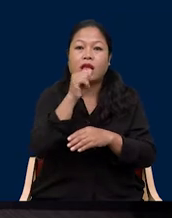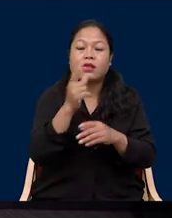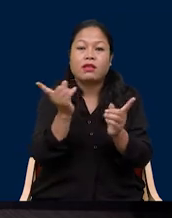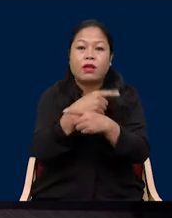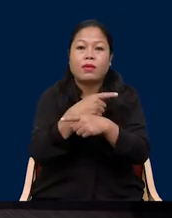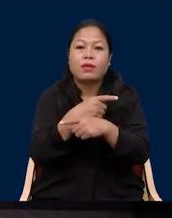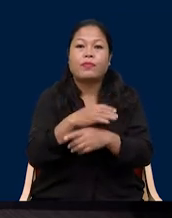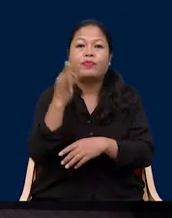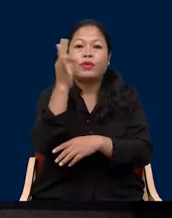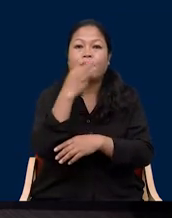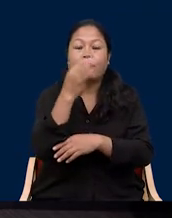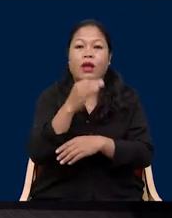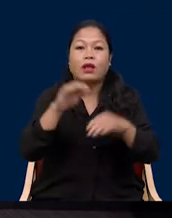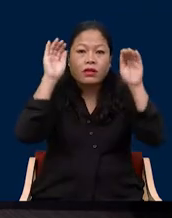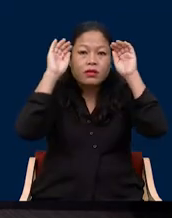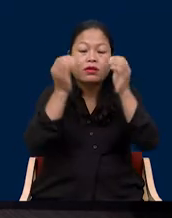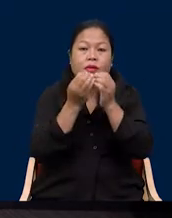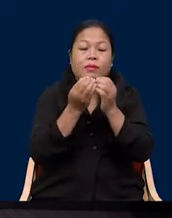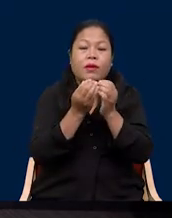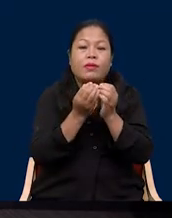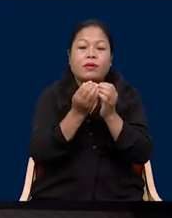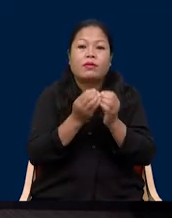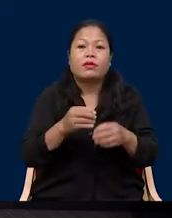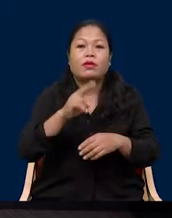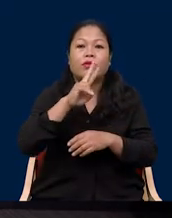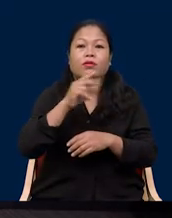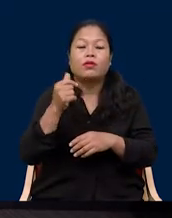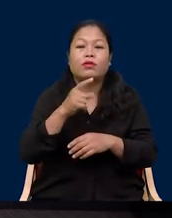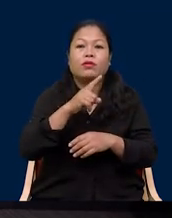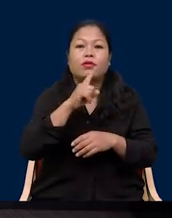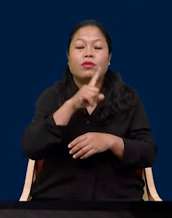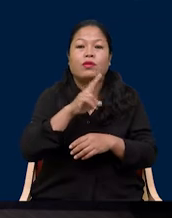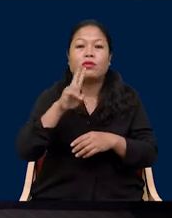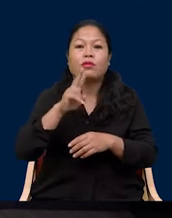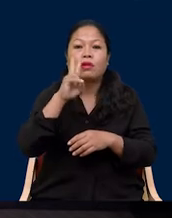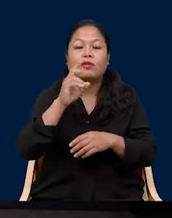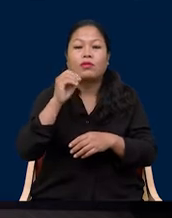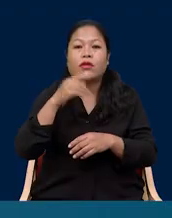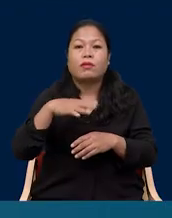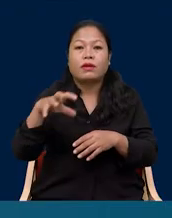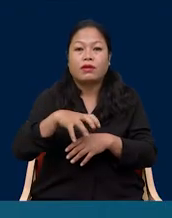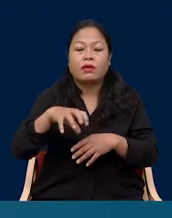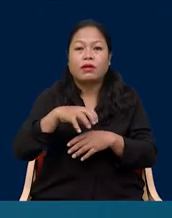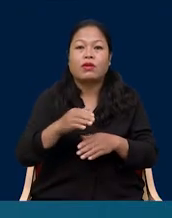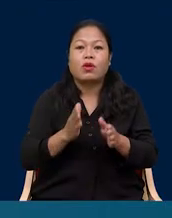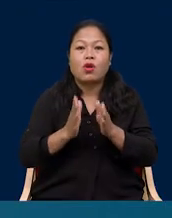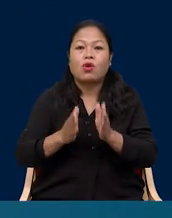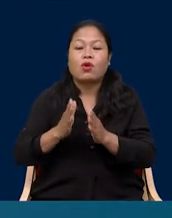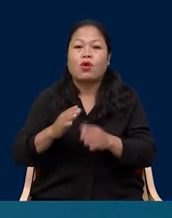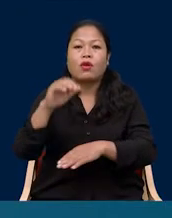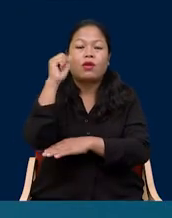नीति 2019, वातावरण संरक्षण ऐन 2019 र नियमन 2020, स्थानीय